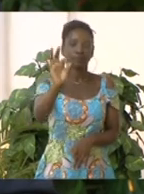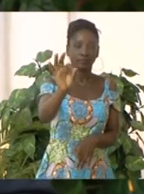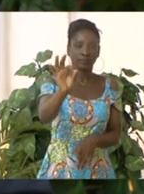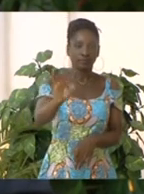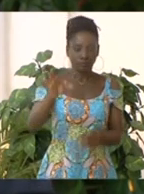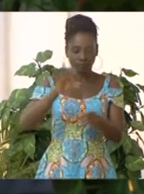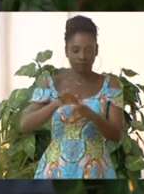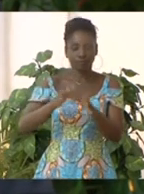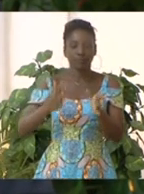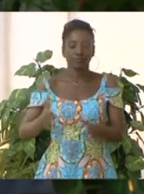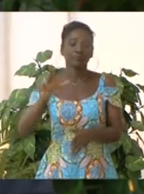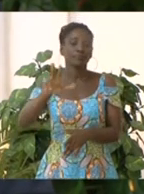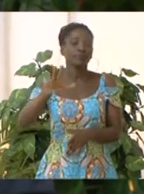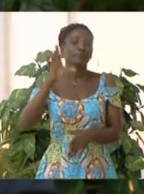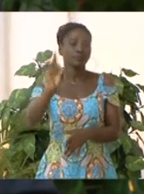38798.